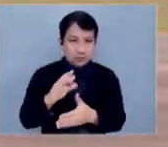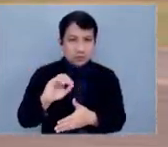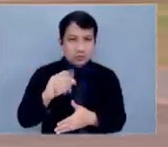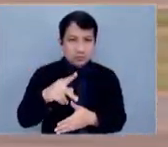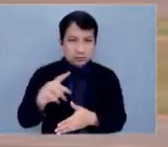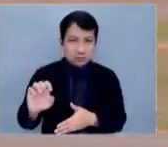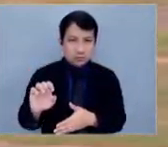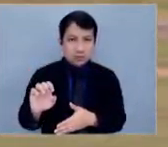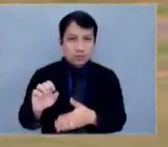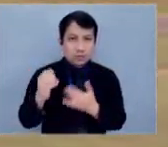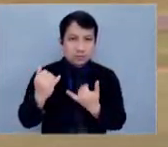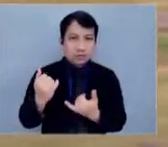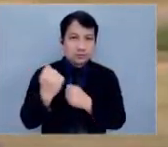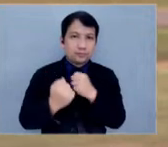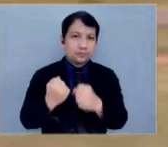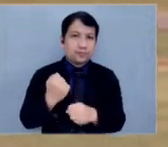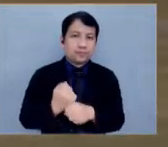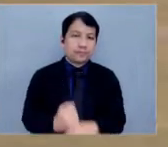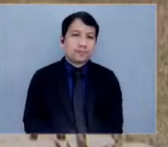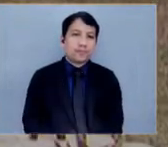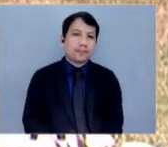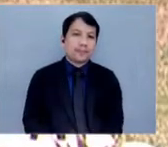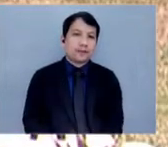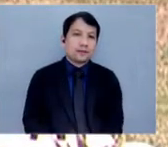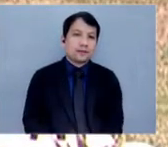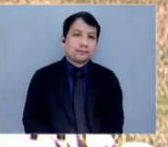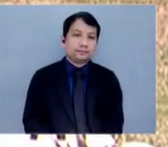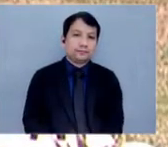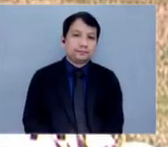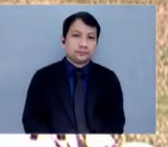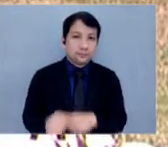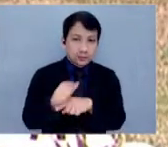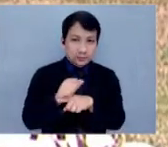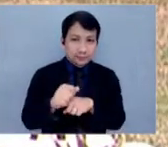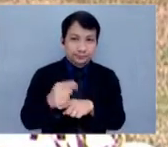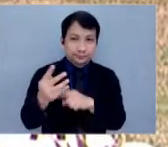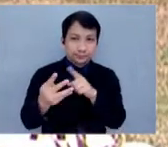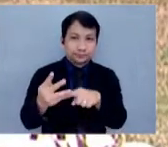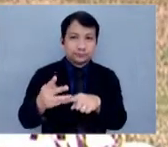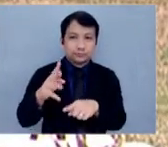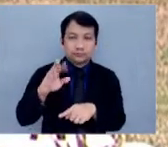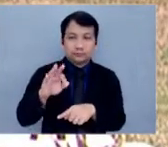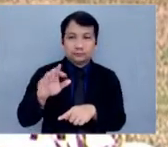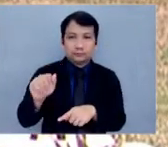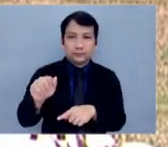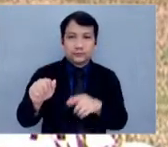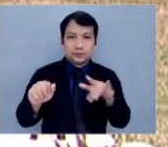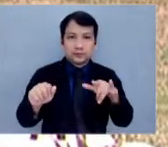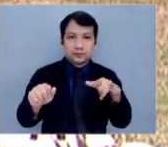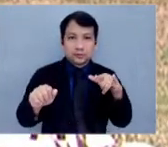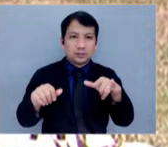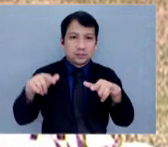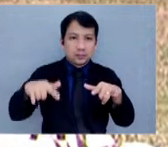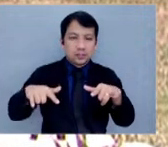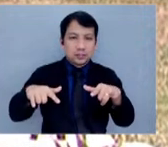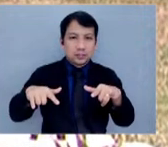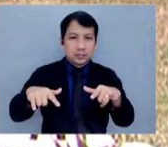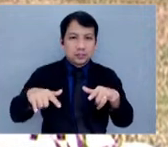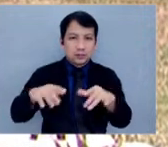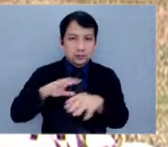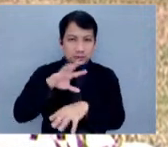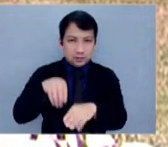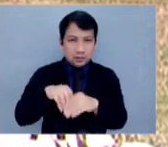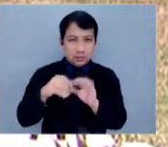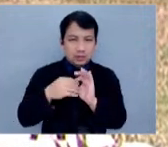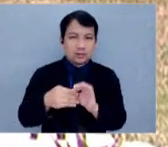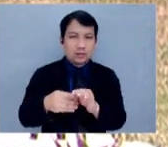ngayong taon. Sumalang sa pagsasanay ngayong araw ang apat na FA-50 fighter aircraft ng Pilipinas. Nakatuwang nila sa ere ang apat